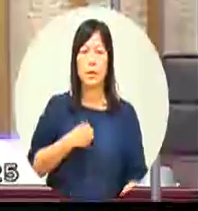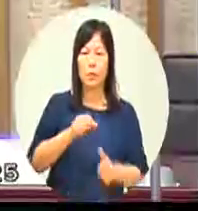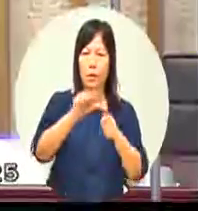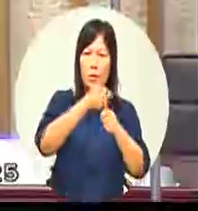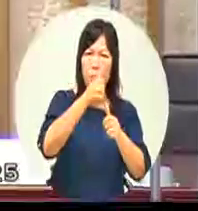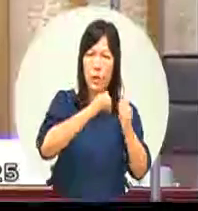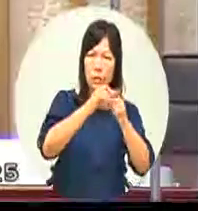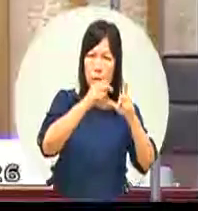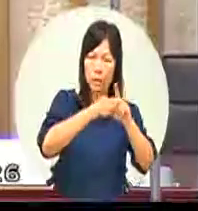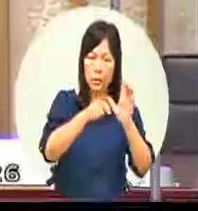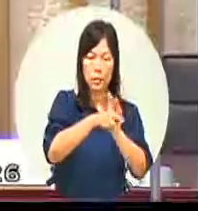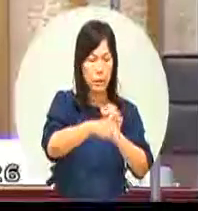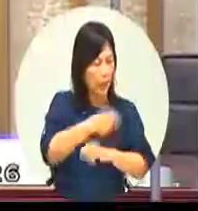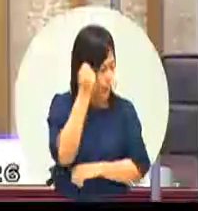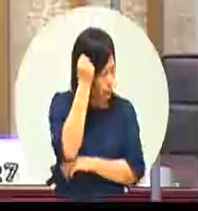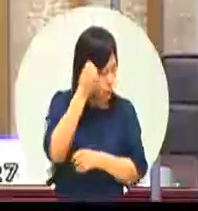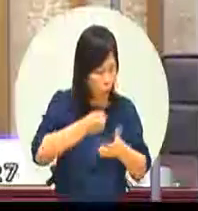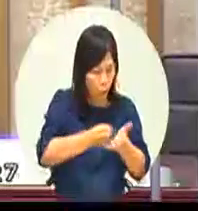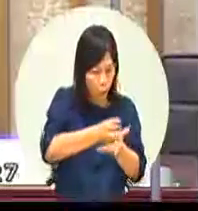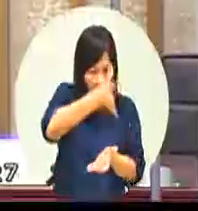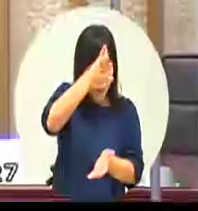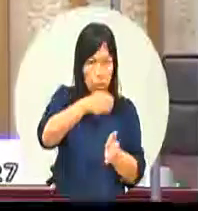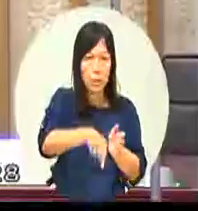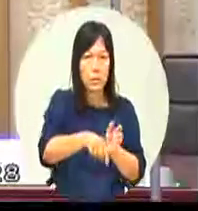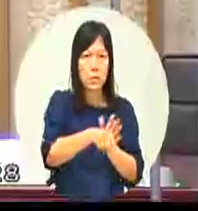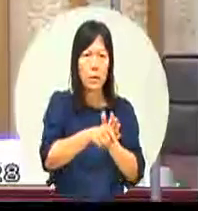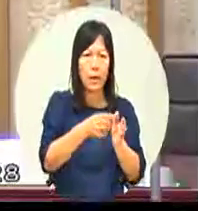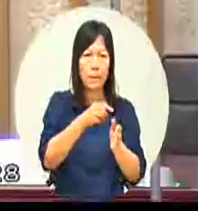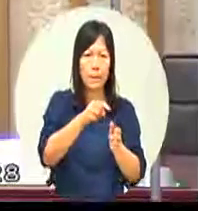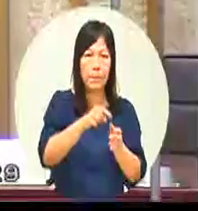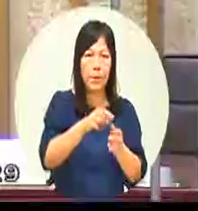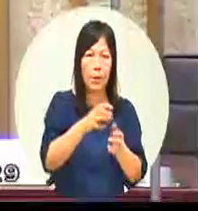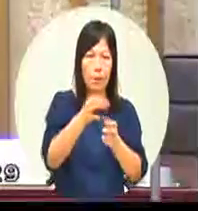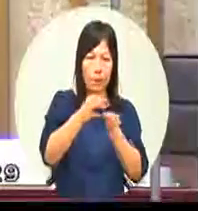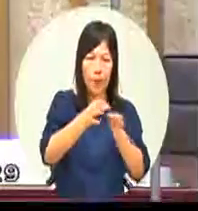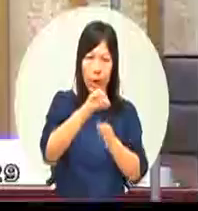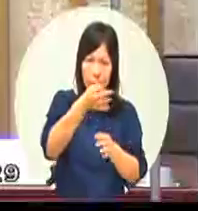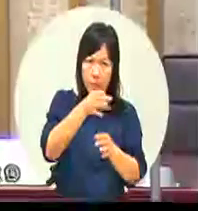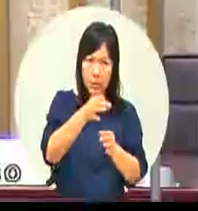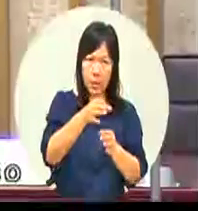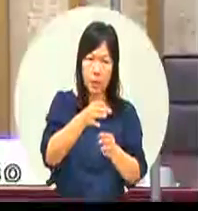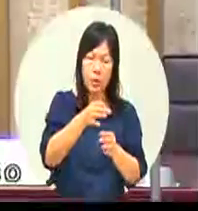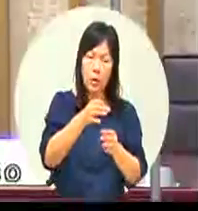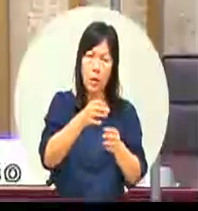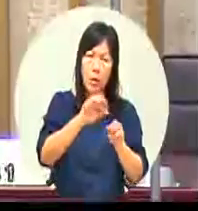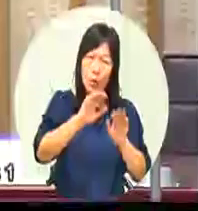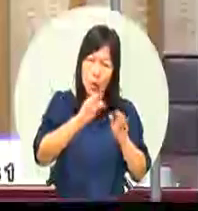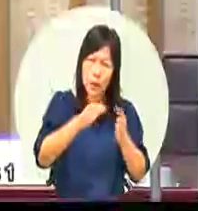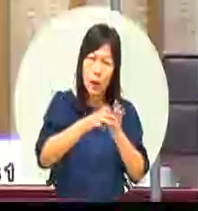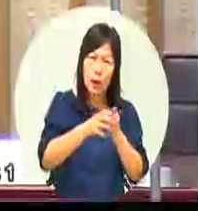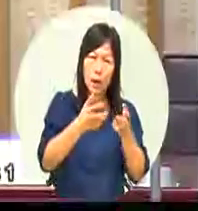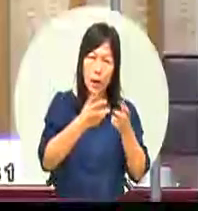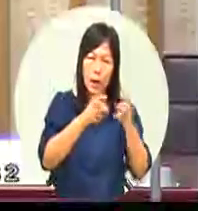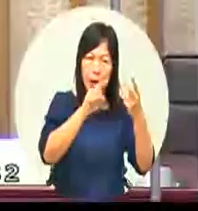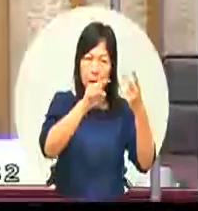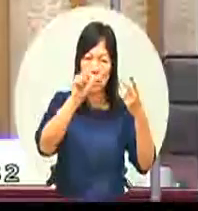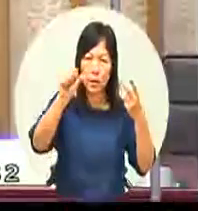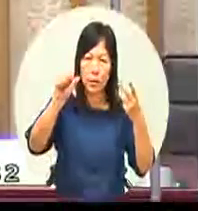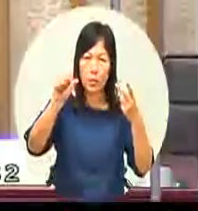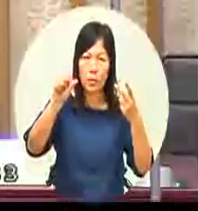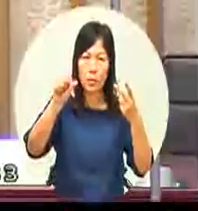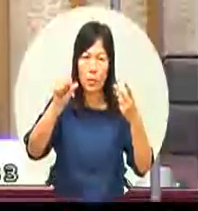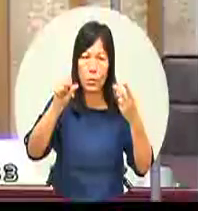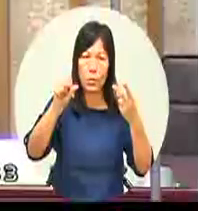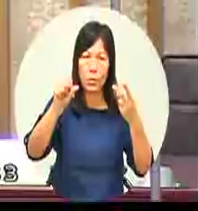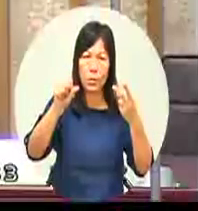区迄国民主体起的时阵吼，啊，又伫迄国民主体售价啊有拨差不多2.5%，啊来